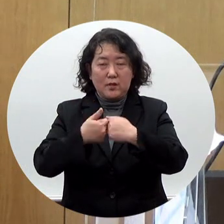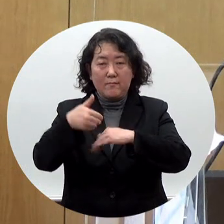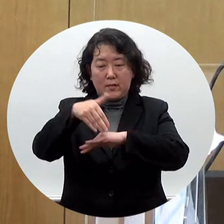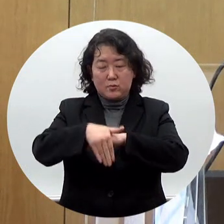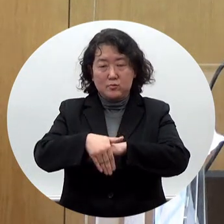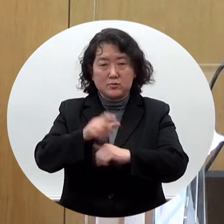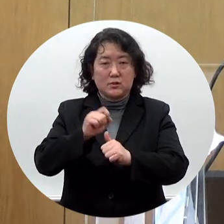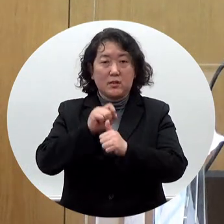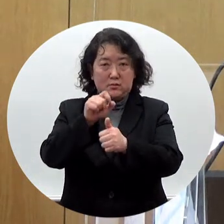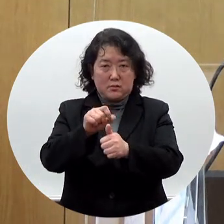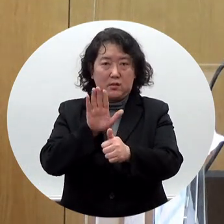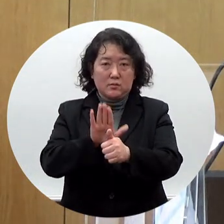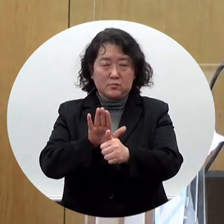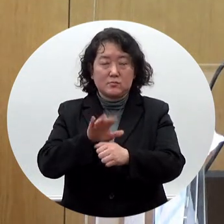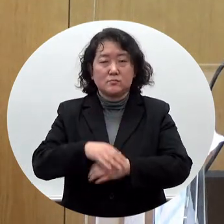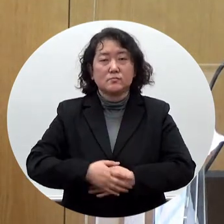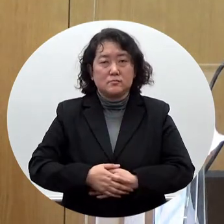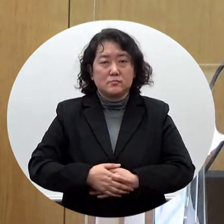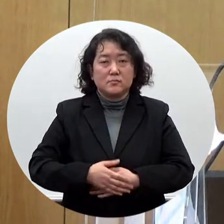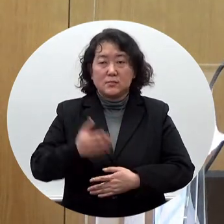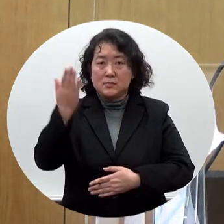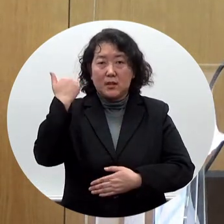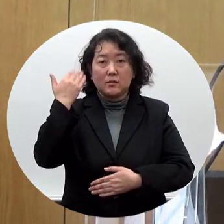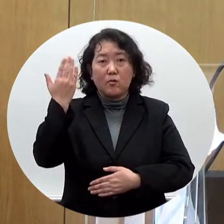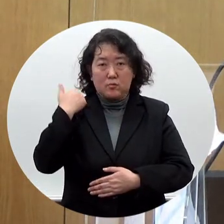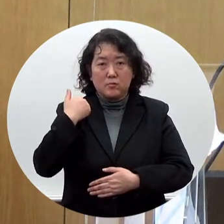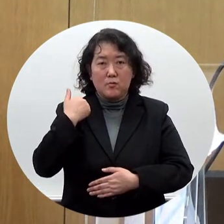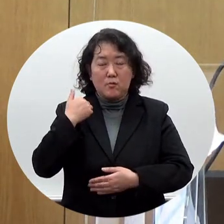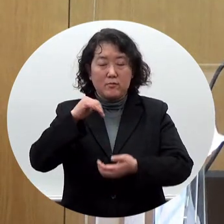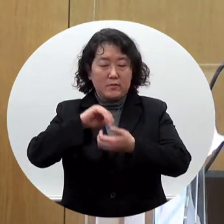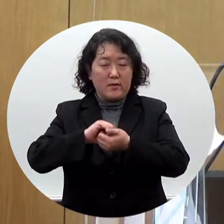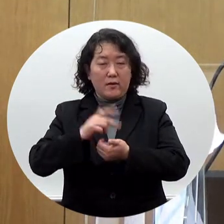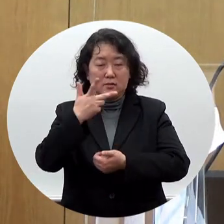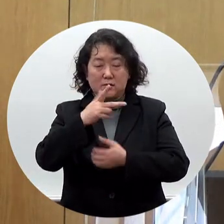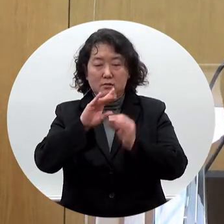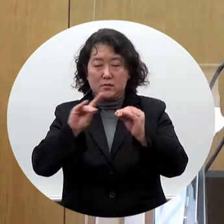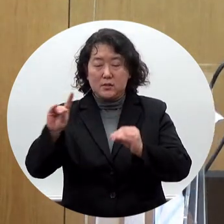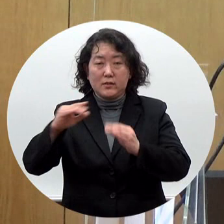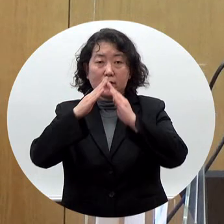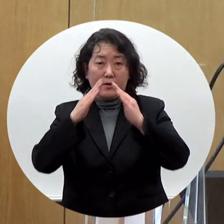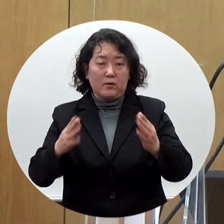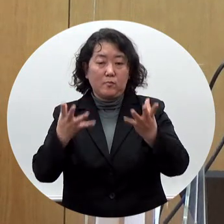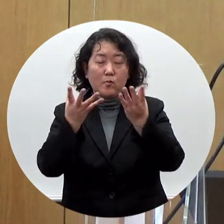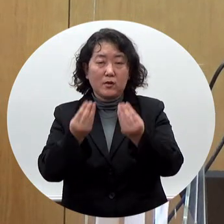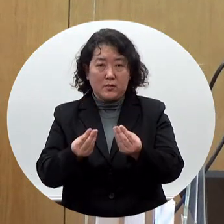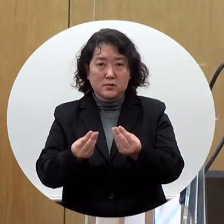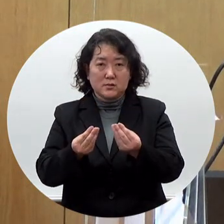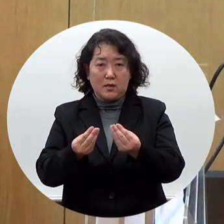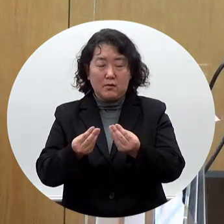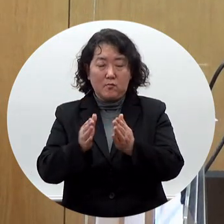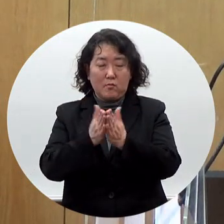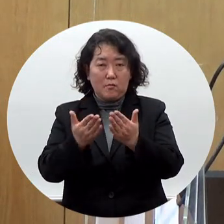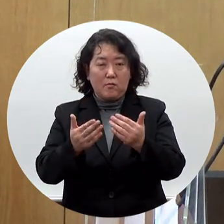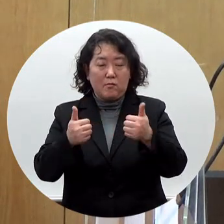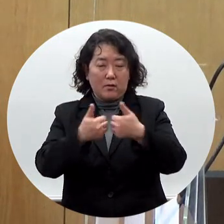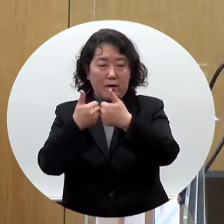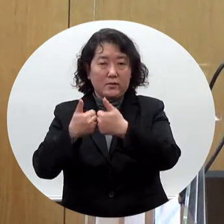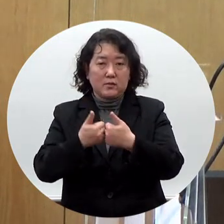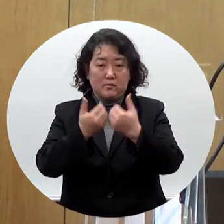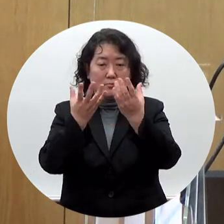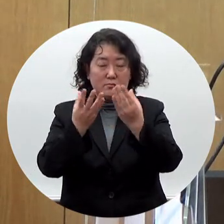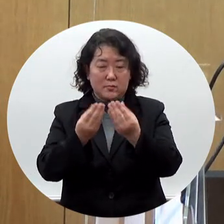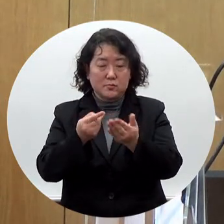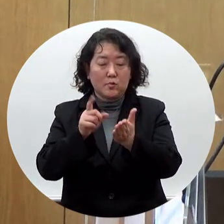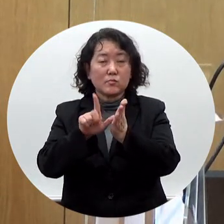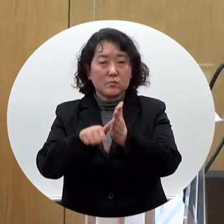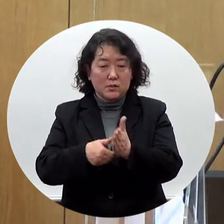置でございます。先ほど定例市議会も終わりました。本会議での答弁の中でもお